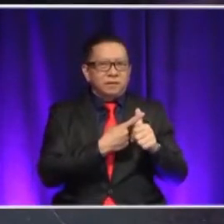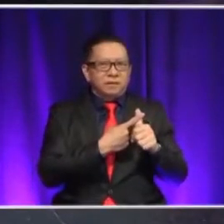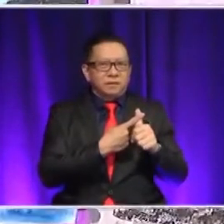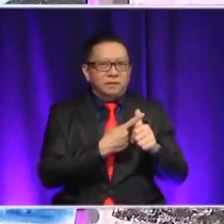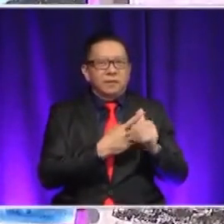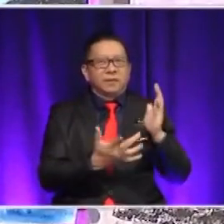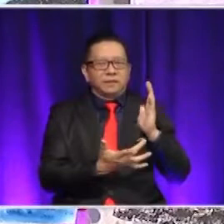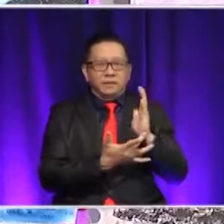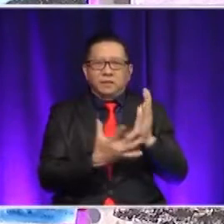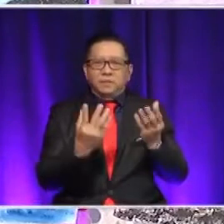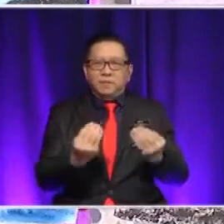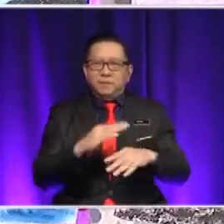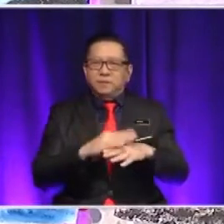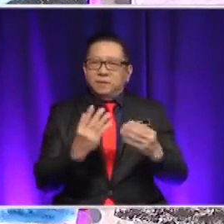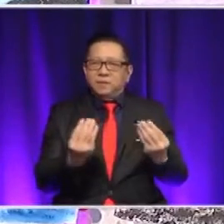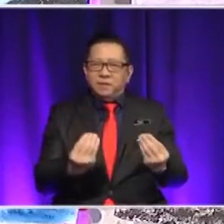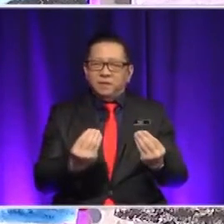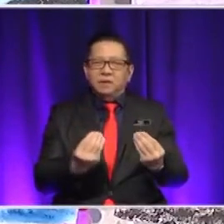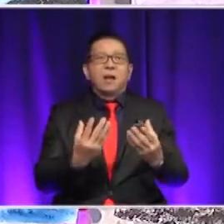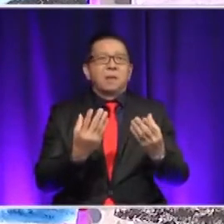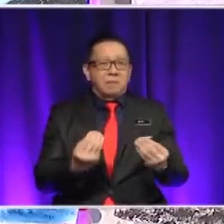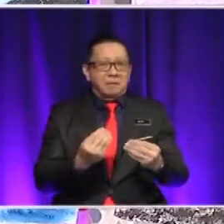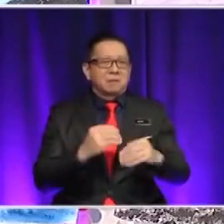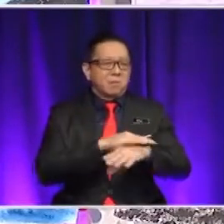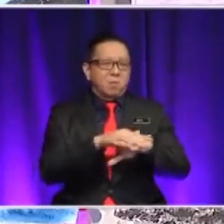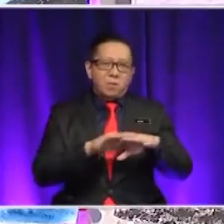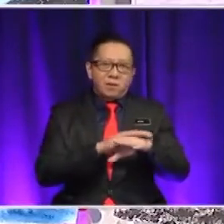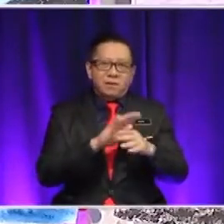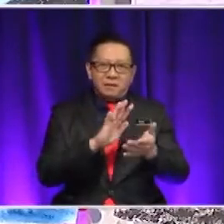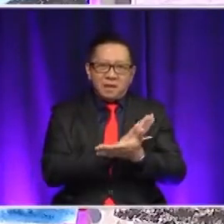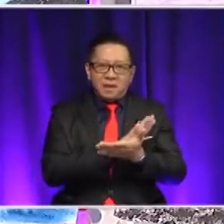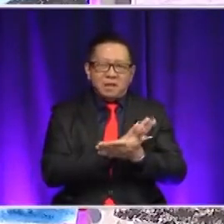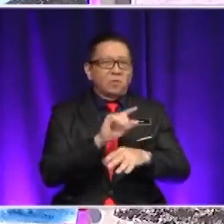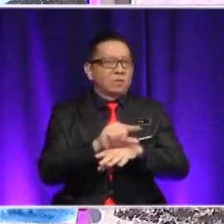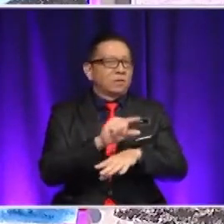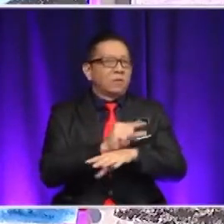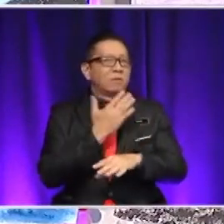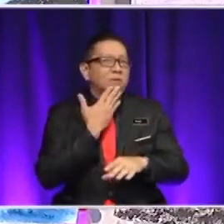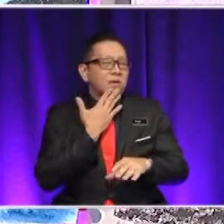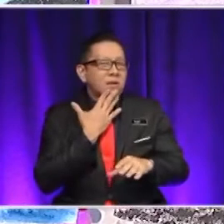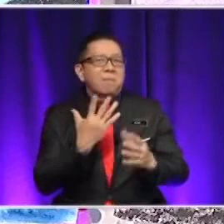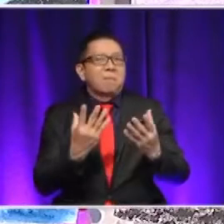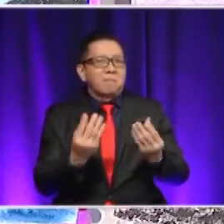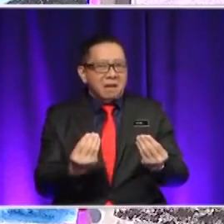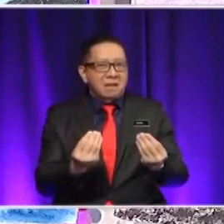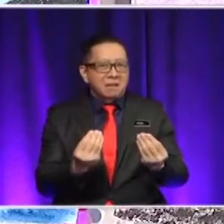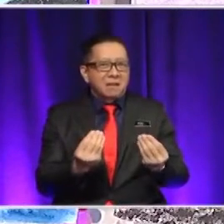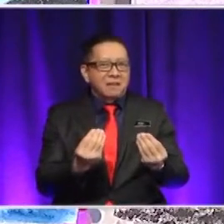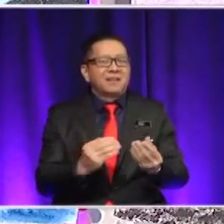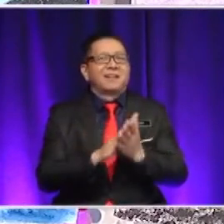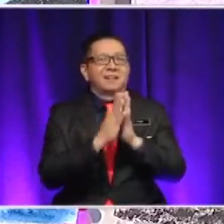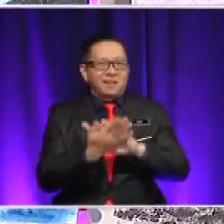menemukan teknik basah tabasa jadi itu perlu Basahkan pembukaan kettas dan menggunakan warna basah barulah jadi